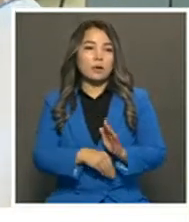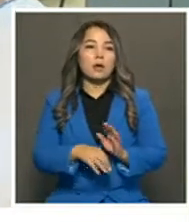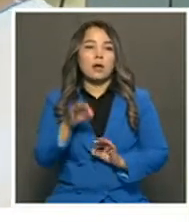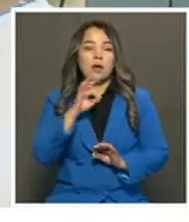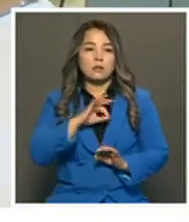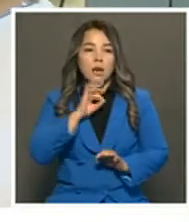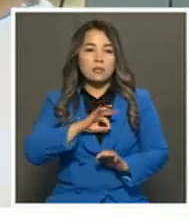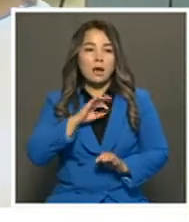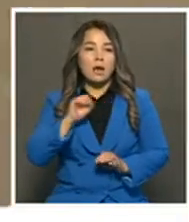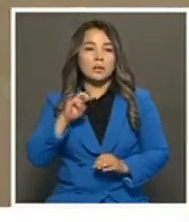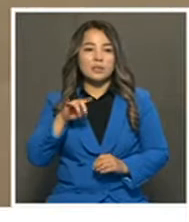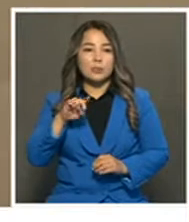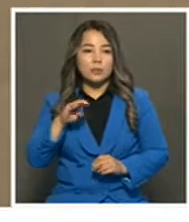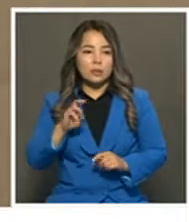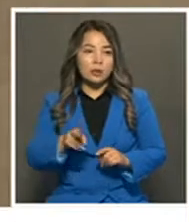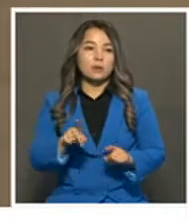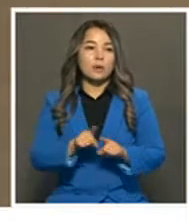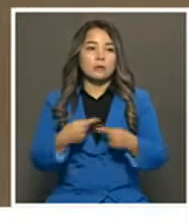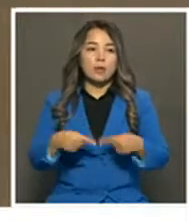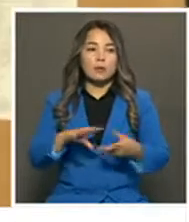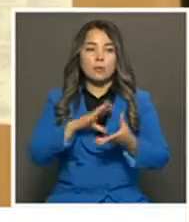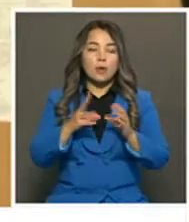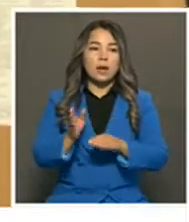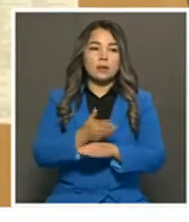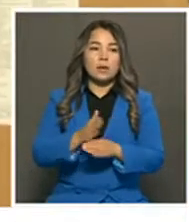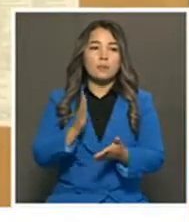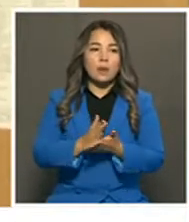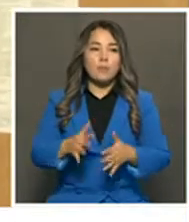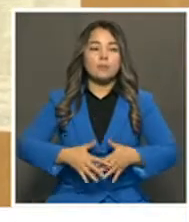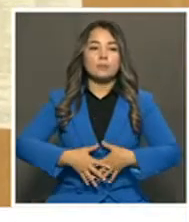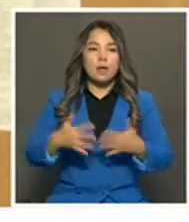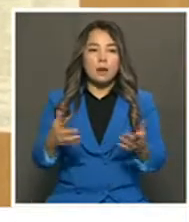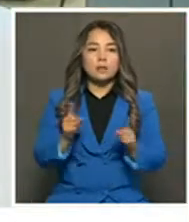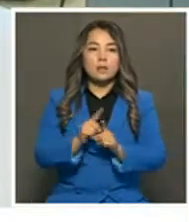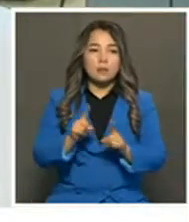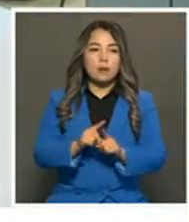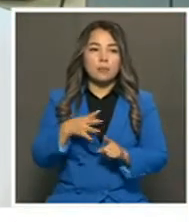дәрілер, антибиотиктар бар, абиондарына қарай бөлеміз. Жаңа үлкен аптектарымызға жаңа айттым